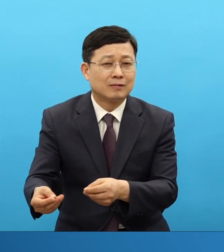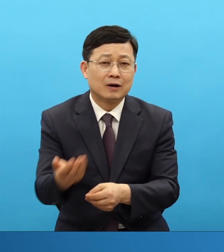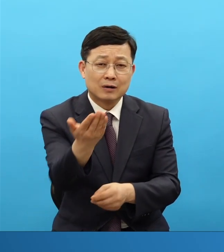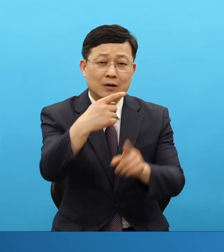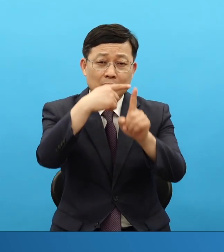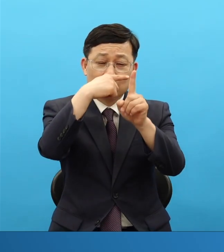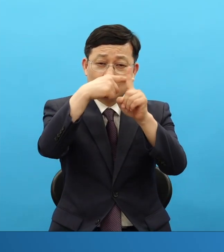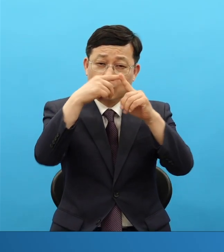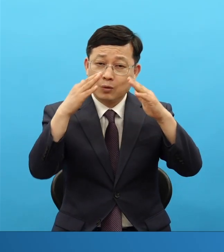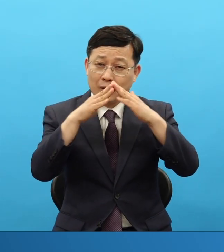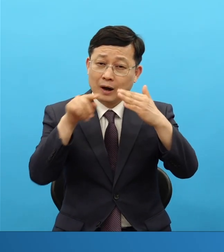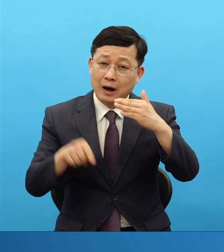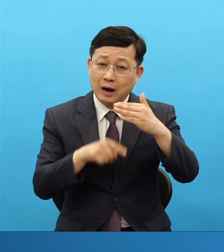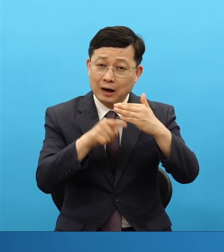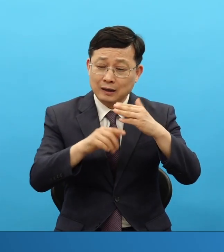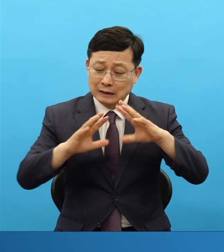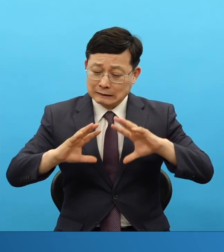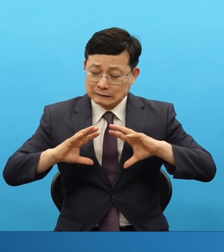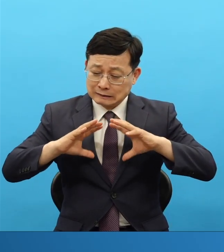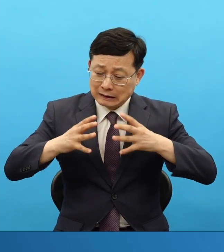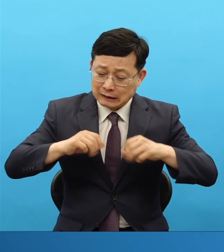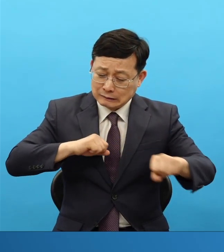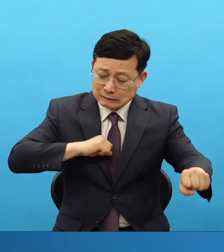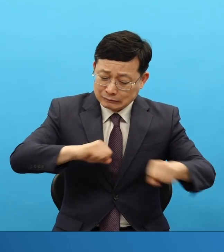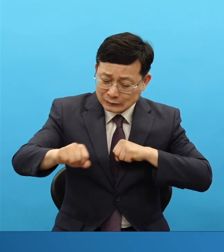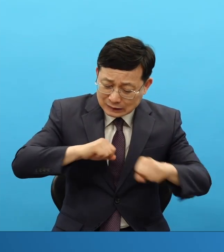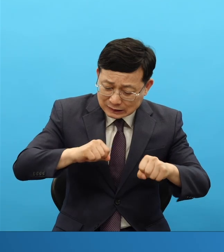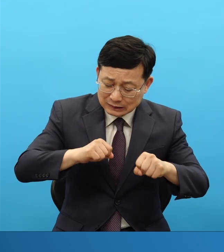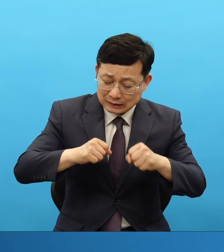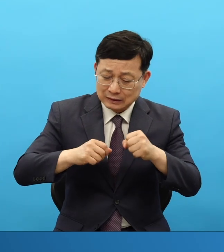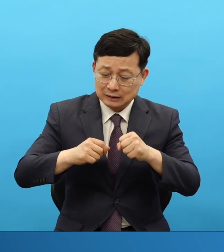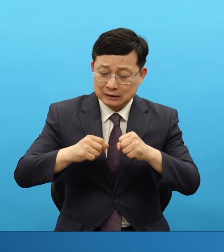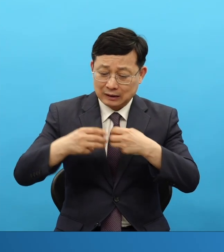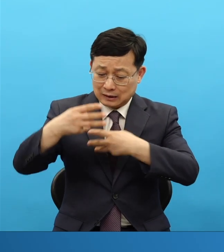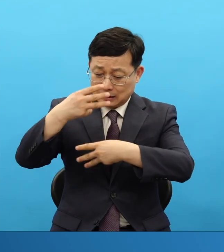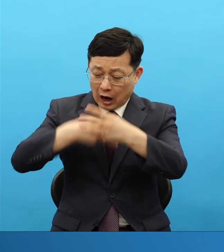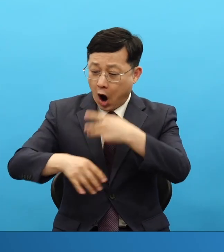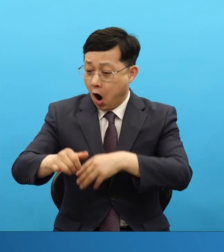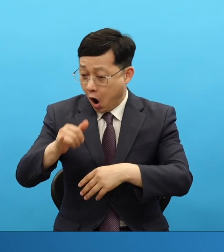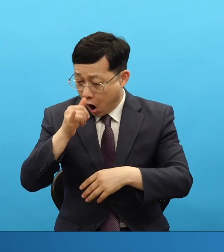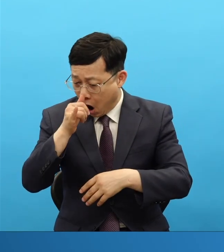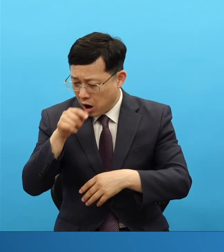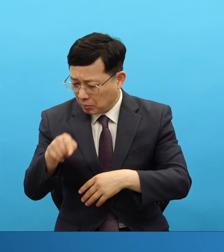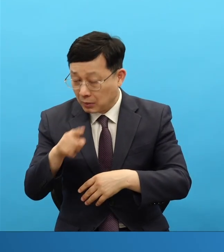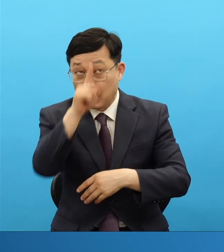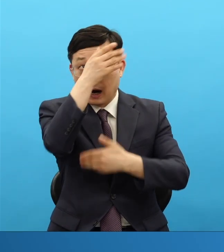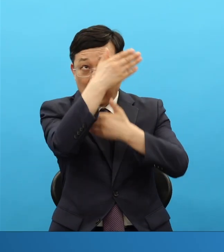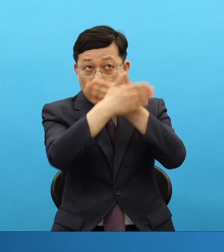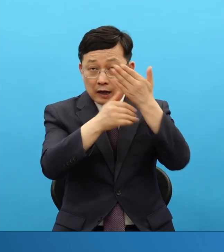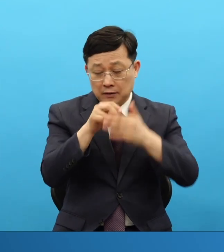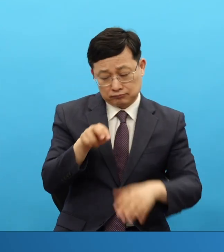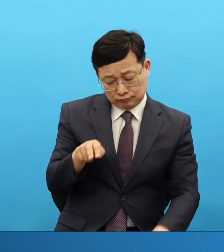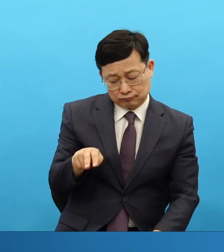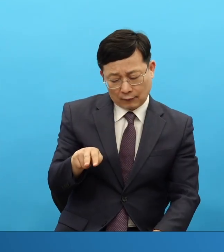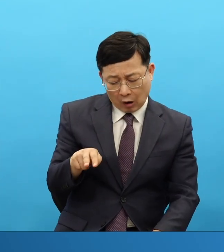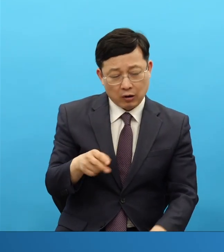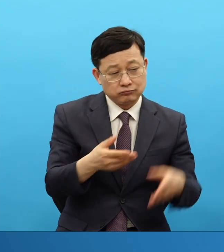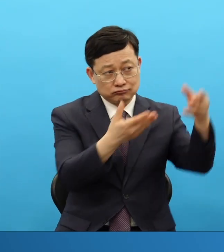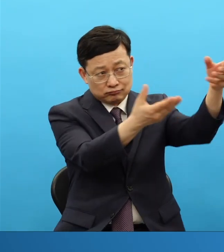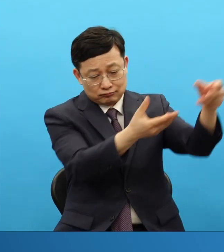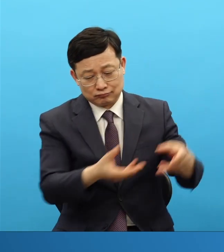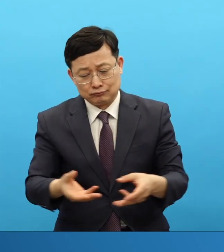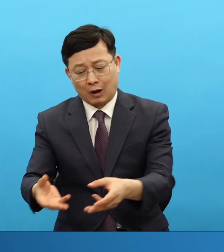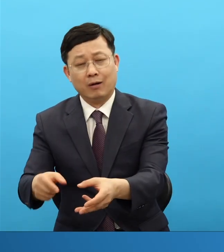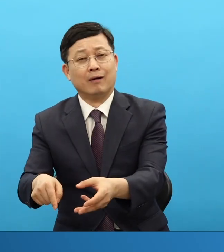안에 세계 움직일 렘드가 있다면 하나님 여러분에게 뭘 주시겠죠. In your church, if there are remnants who are going to move 그걸 the world,